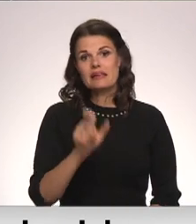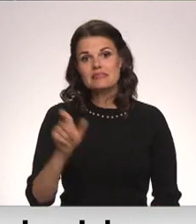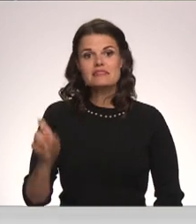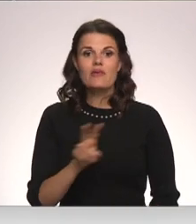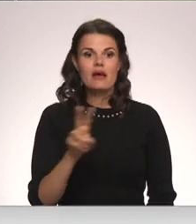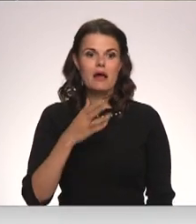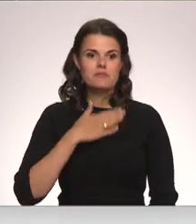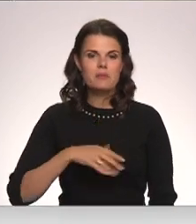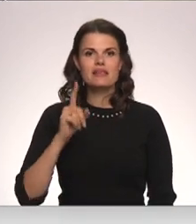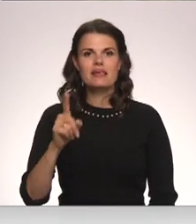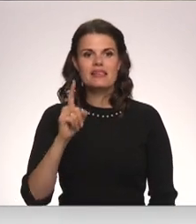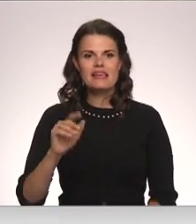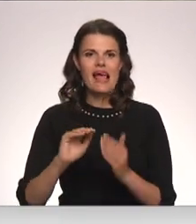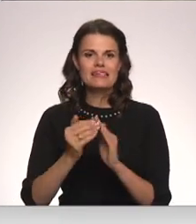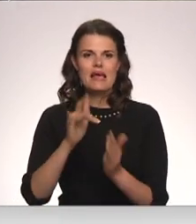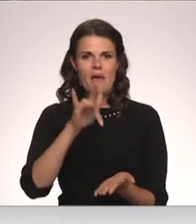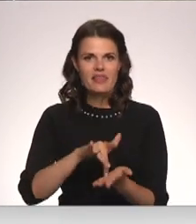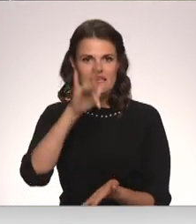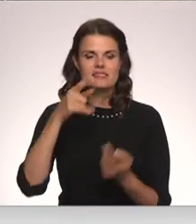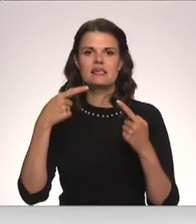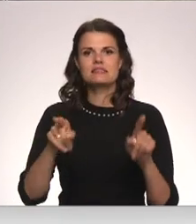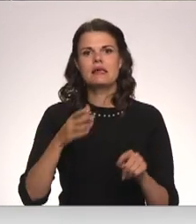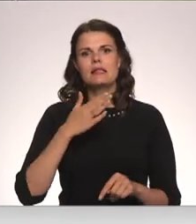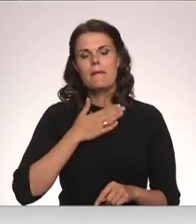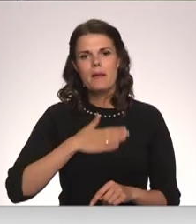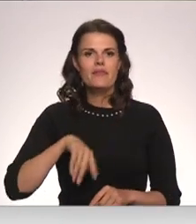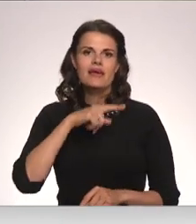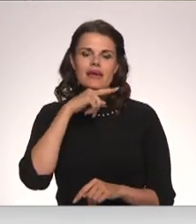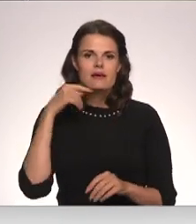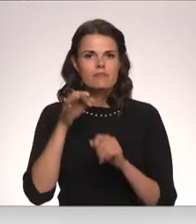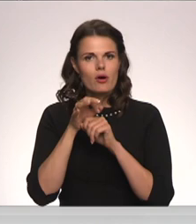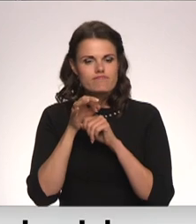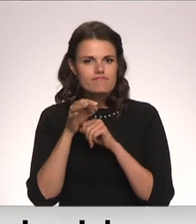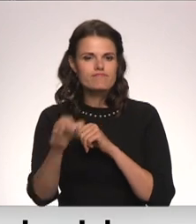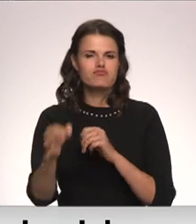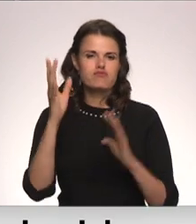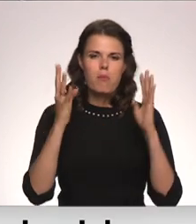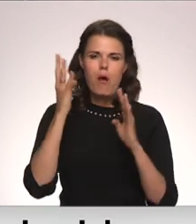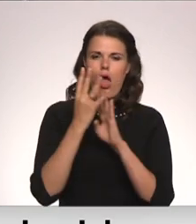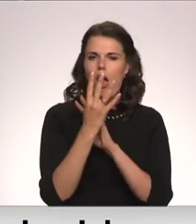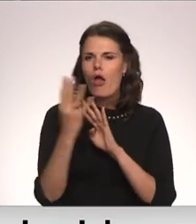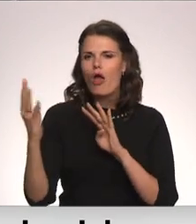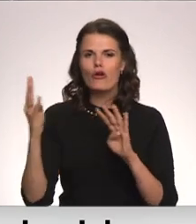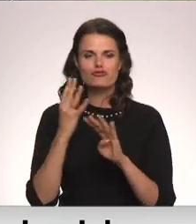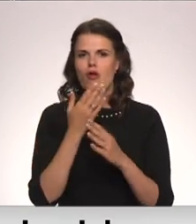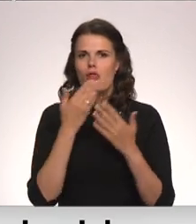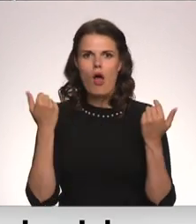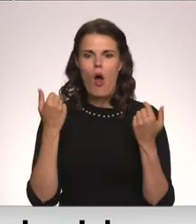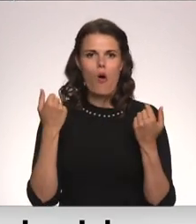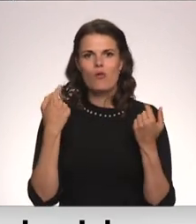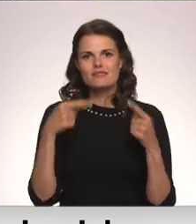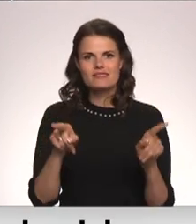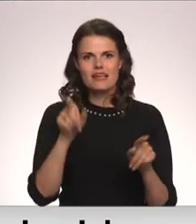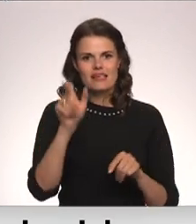interesē tikai ciemata centrs, ir cilvēki, kuriem tieši vai kaut kāda mežu malu, kur vispār nav pieejama